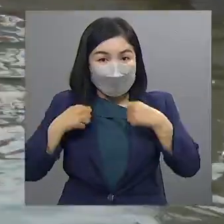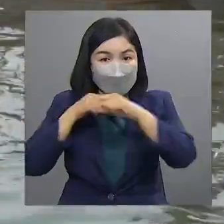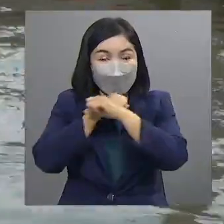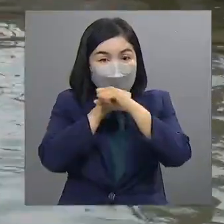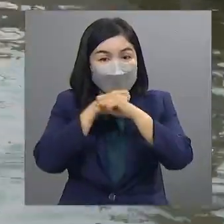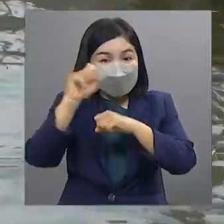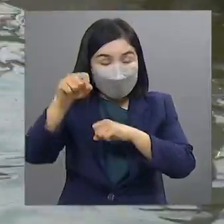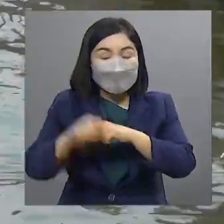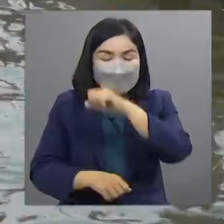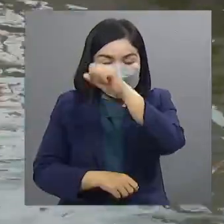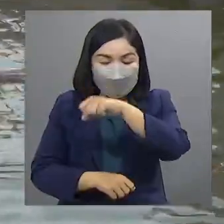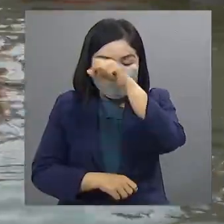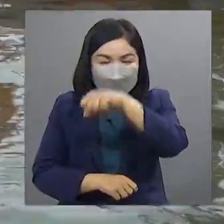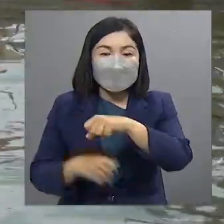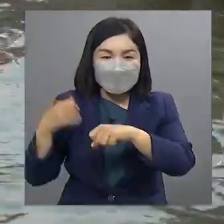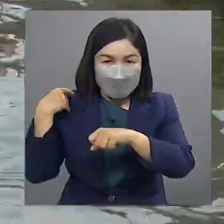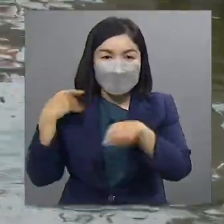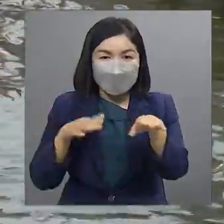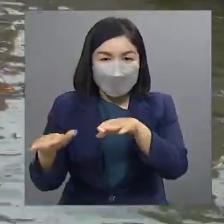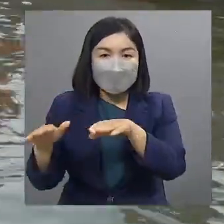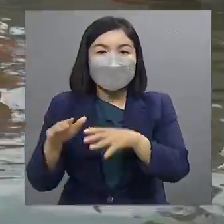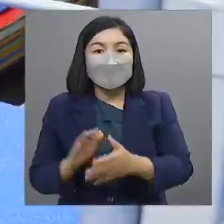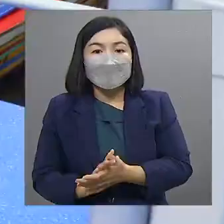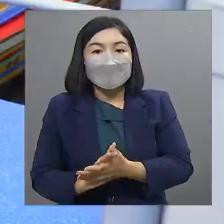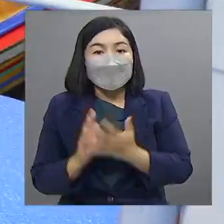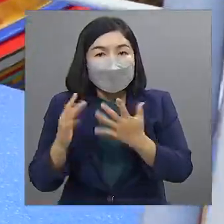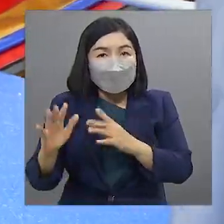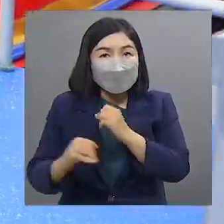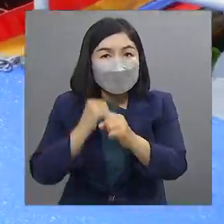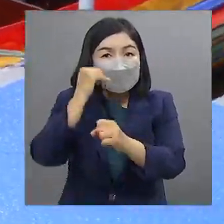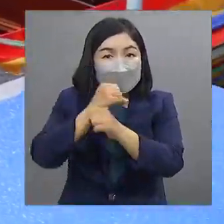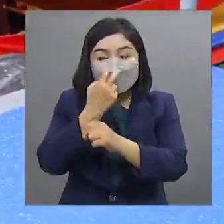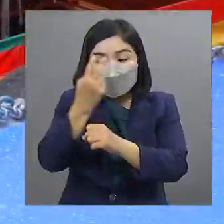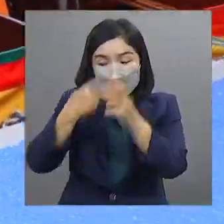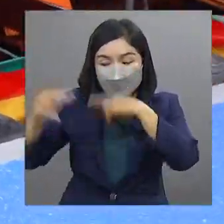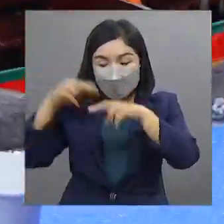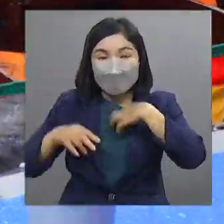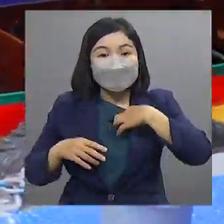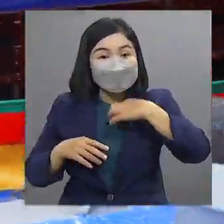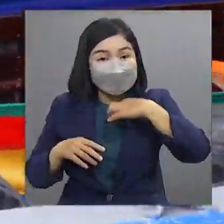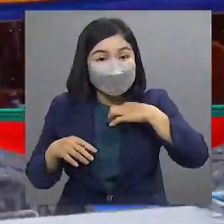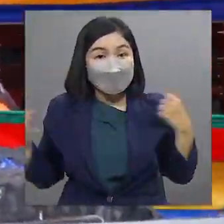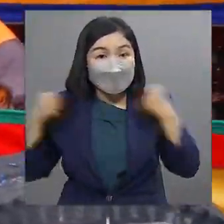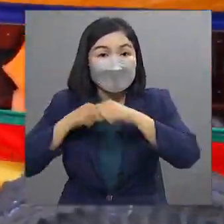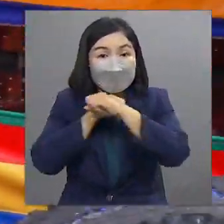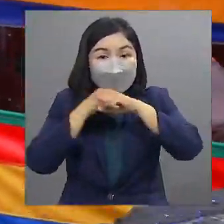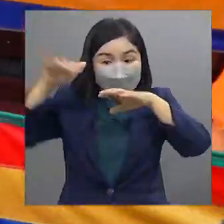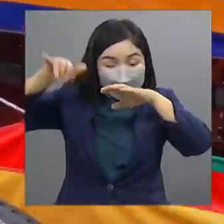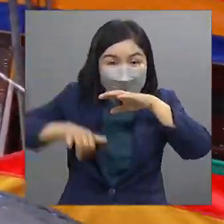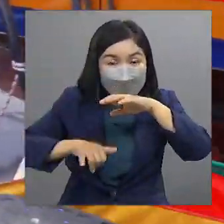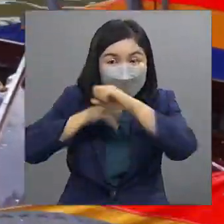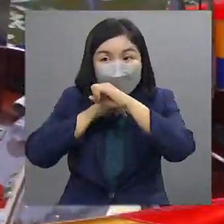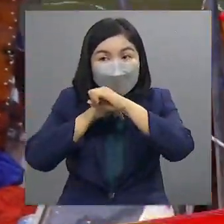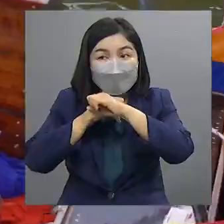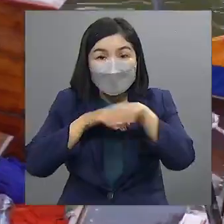เลยค ่ ะ ใช ่แล้วแต่ละปีเขาจะมีการแบบว่าเอามาดูไหมว่าไอ้ที่เราเอาติดไว้นี่มันยังใช้ได้อยู่ไหมอ่ะเขามีไหมคะ บ